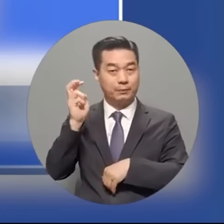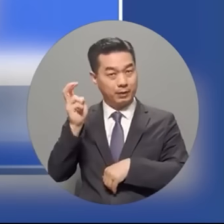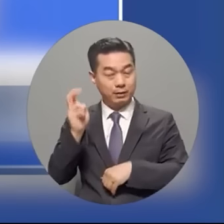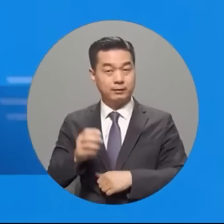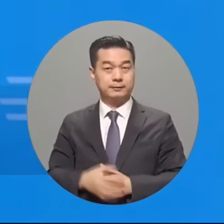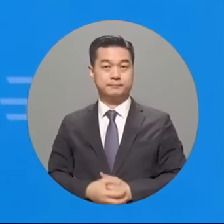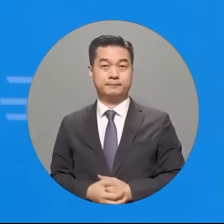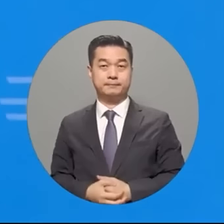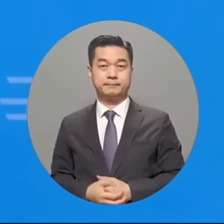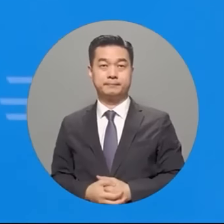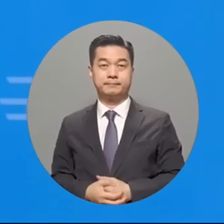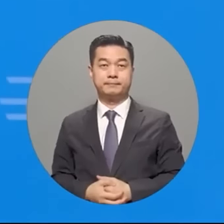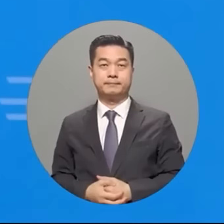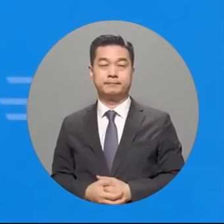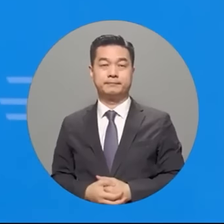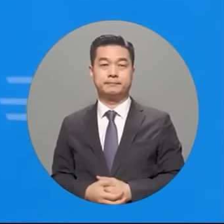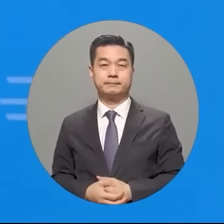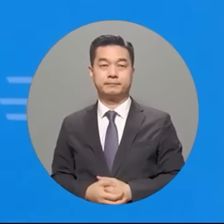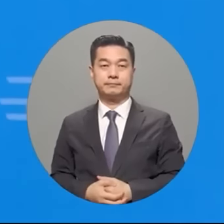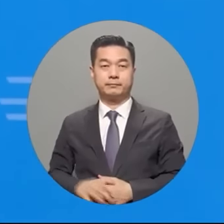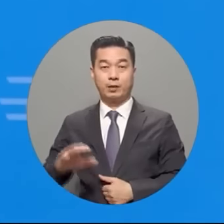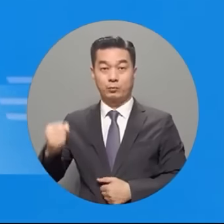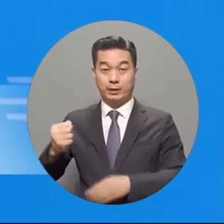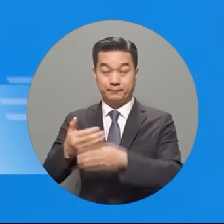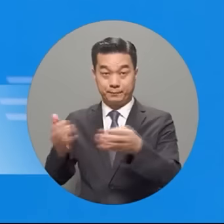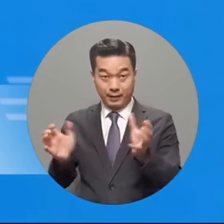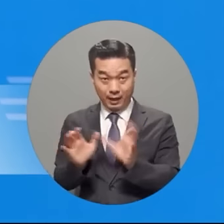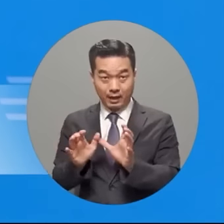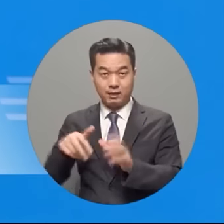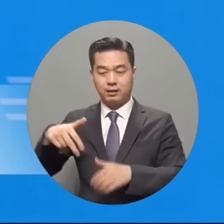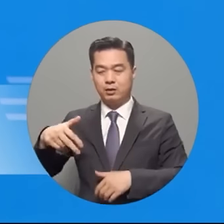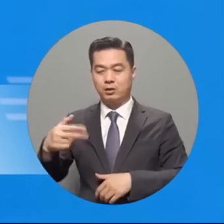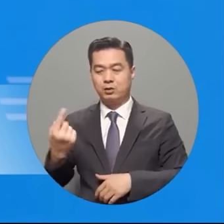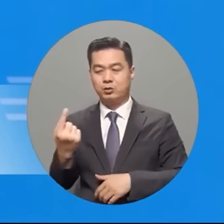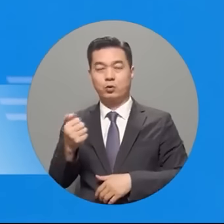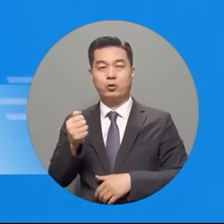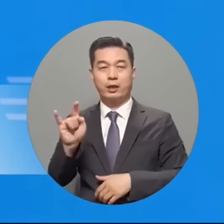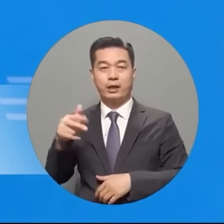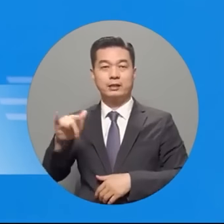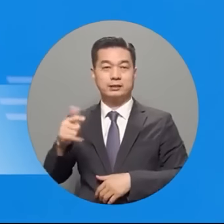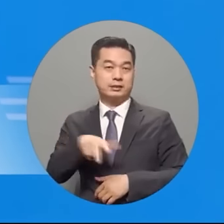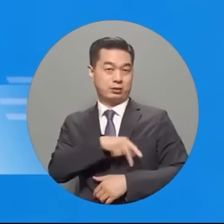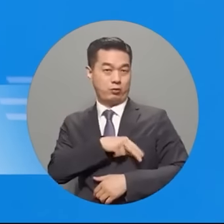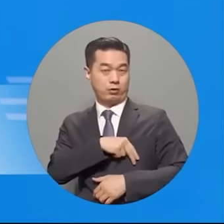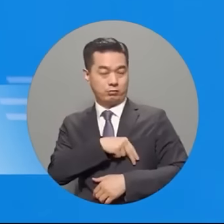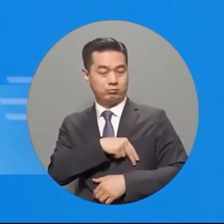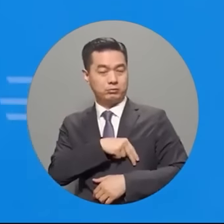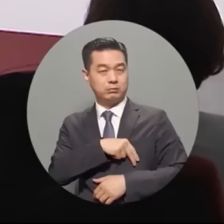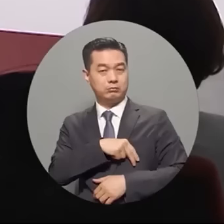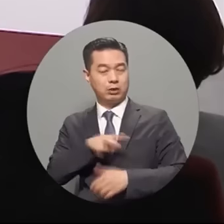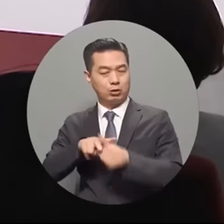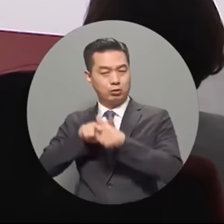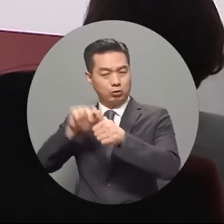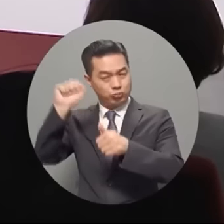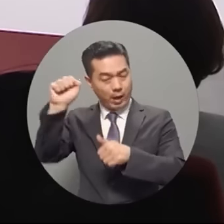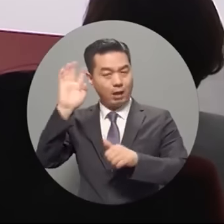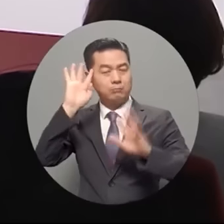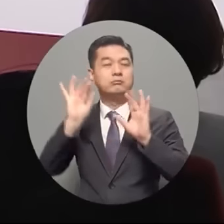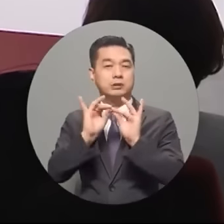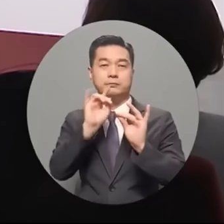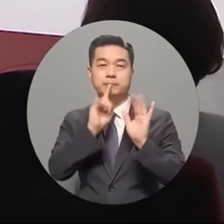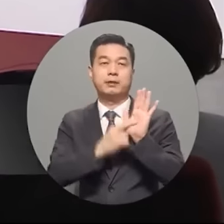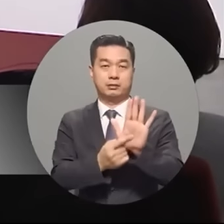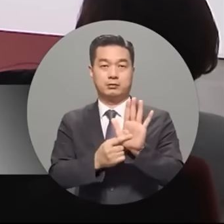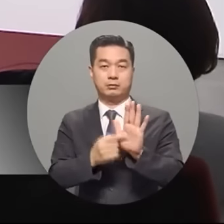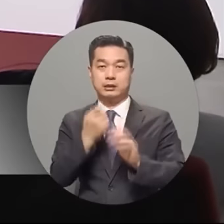하지 않을까 국민의 조혜진 의원은 당내 처음으로 위원장의 출마를 지지했습니다 황여